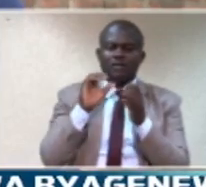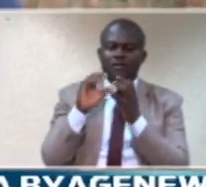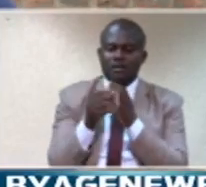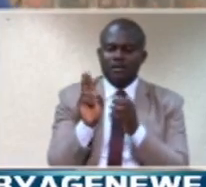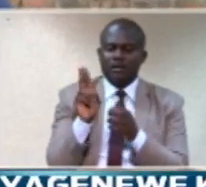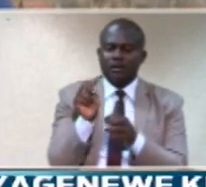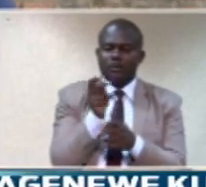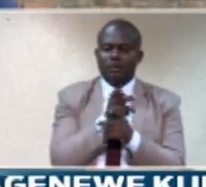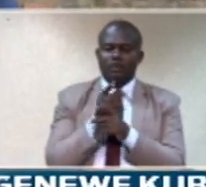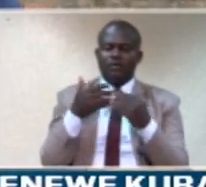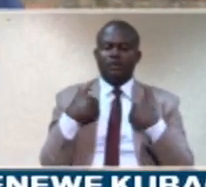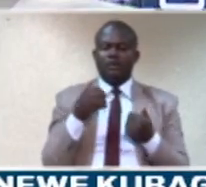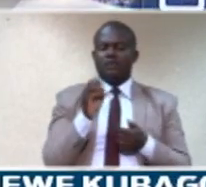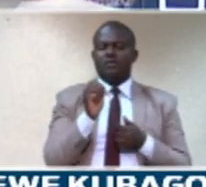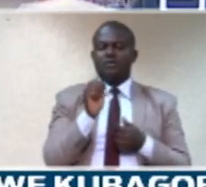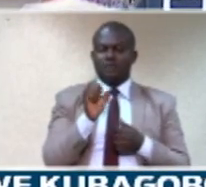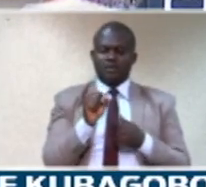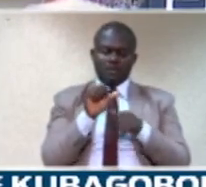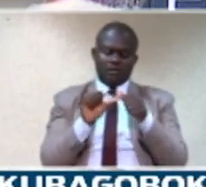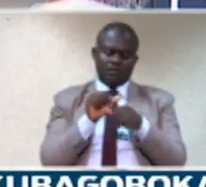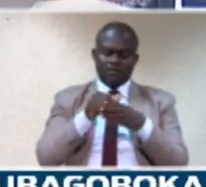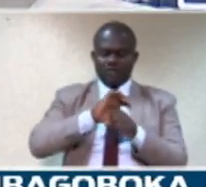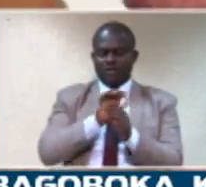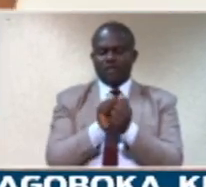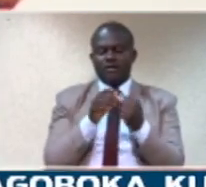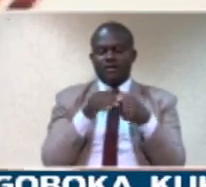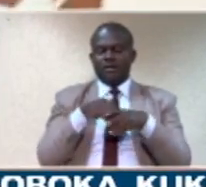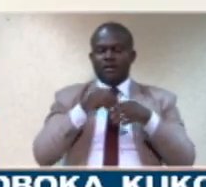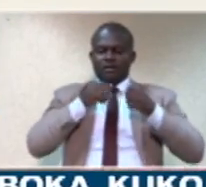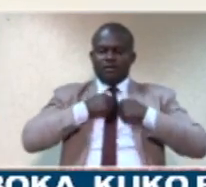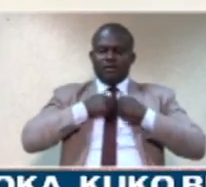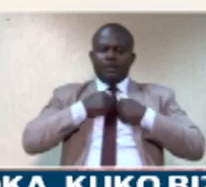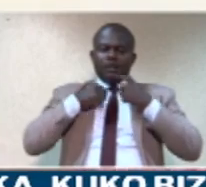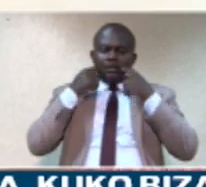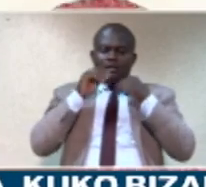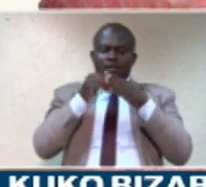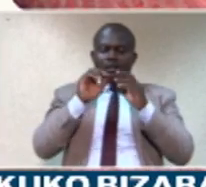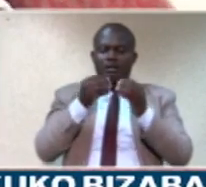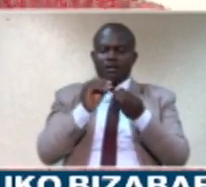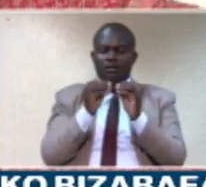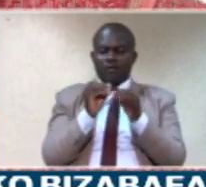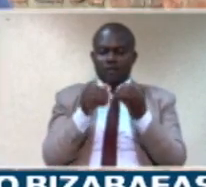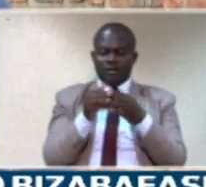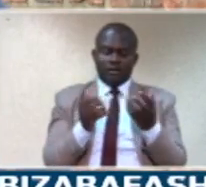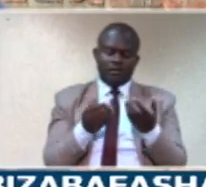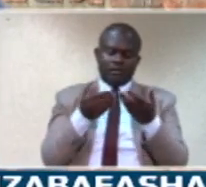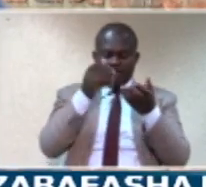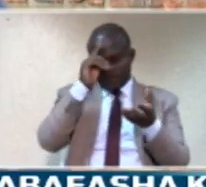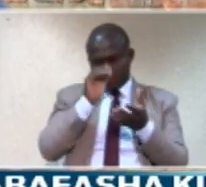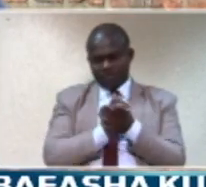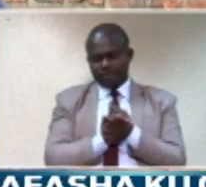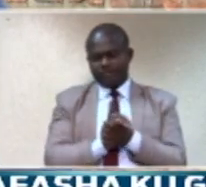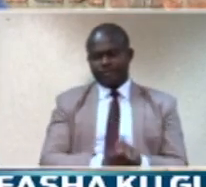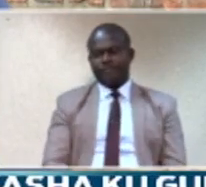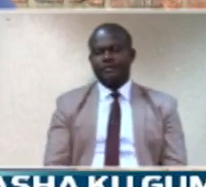ry'umuryango w'abibumbye ryita ku buzima OMS ku bijyanye na COVID-19 mu Rwanda avuga ko iyi mibare itanga icyizere. Ubundi ni umubare